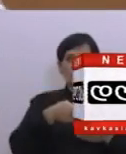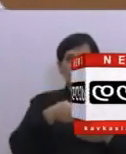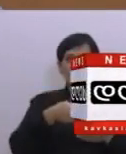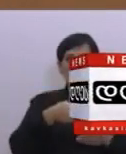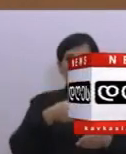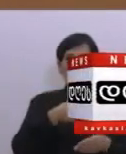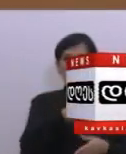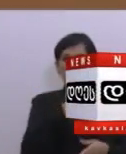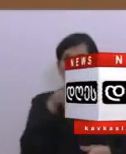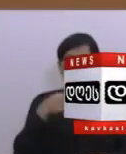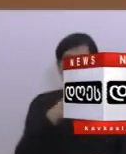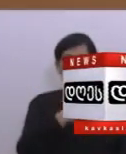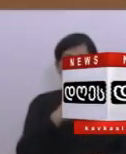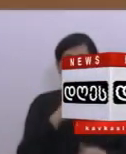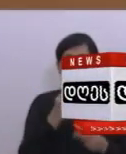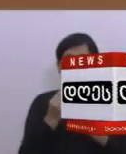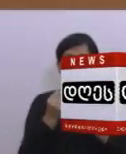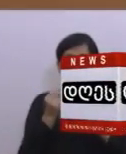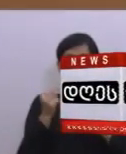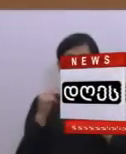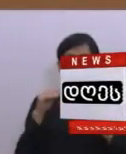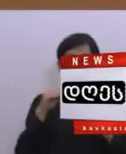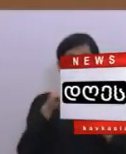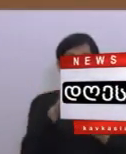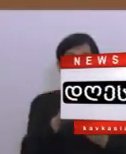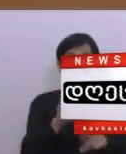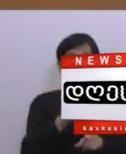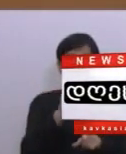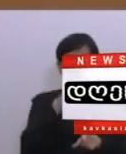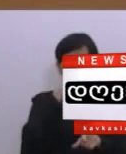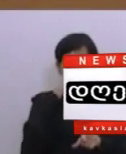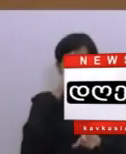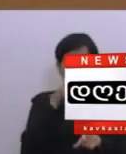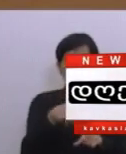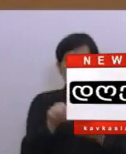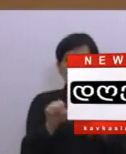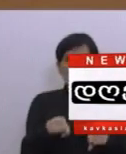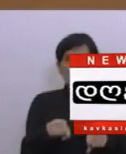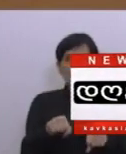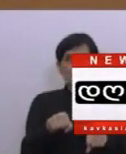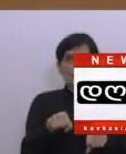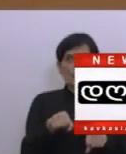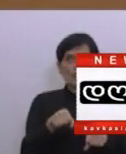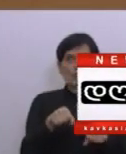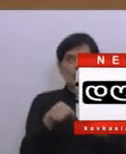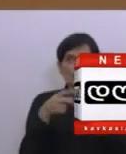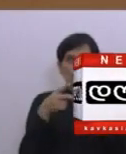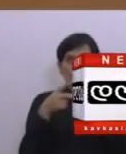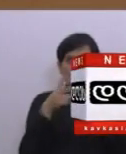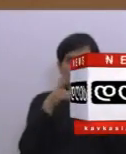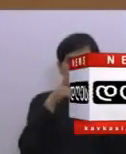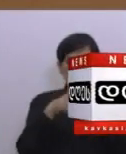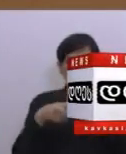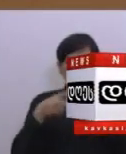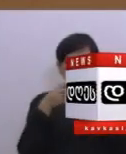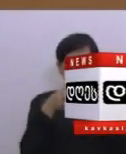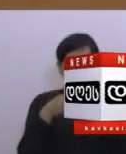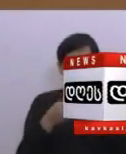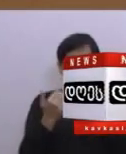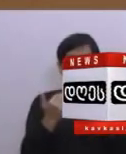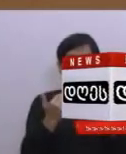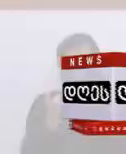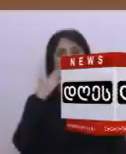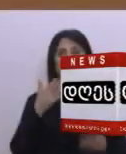არ სურს ფული შადება ქვეყანაში, სადაც სახელმწიფომ შეიძლება კონფისკაცია ჩაუტაროს მის